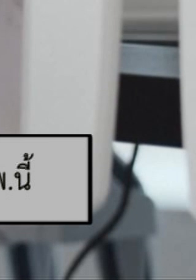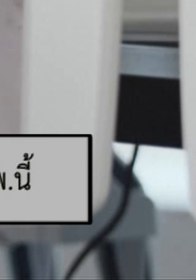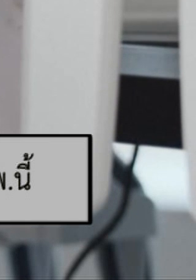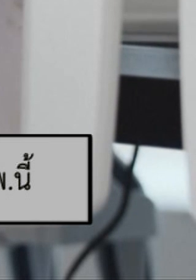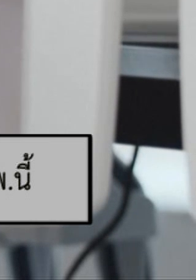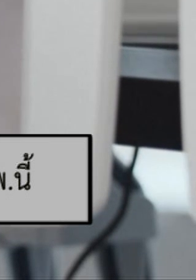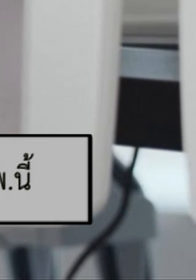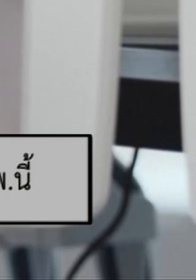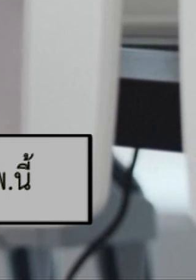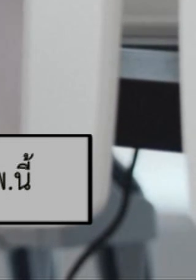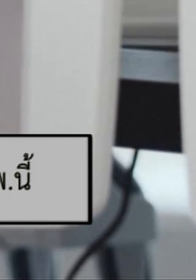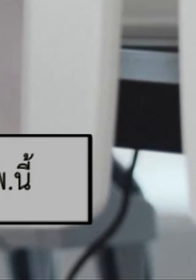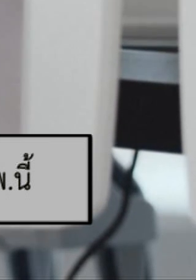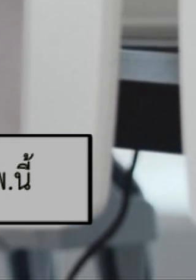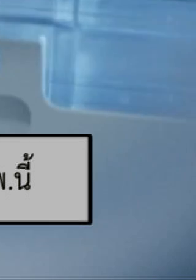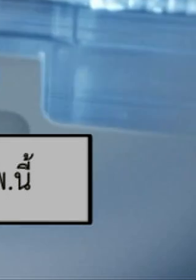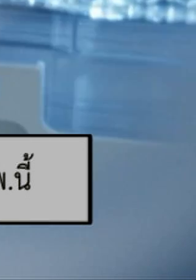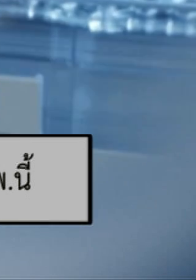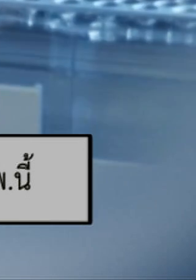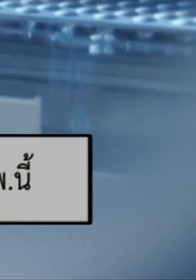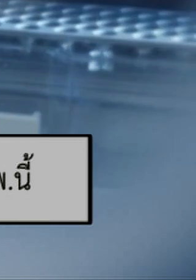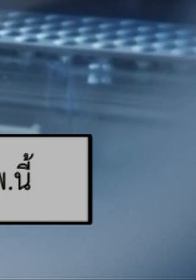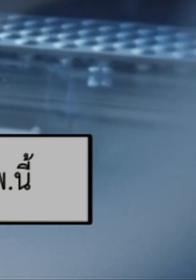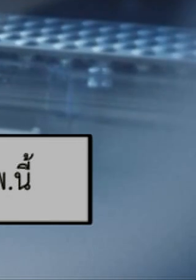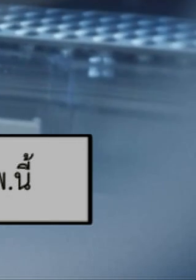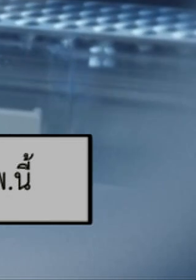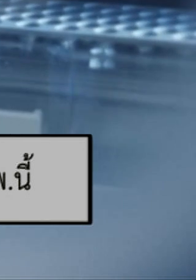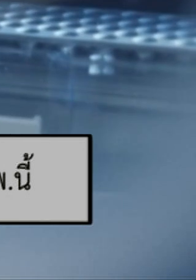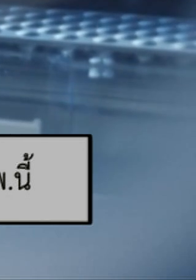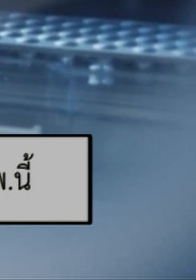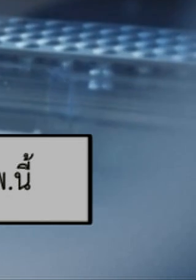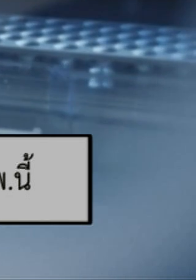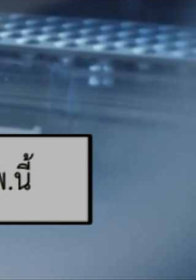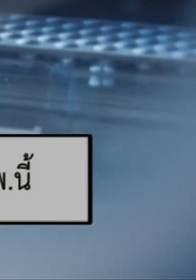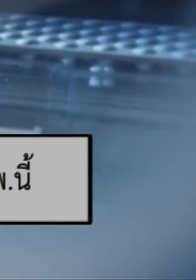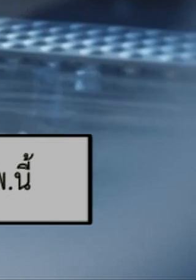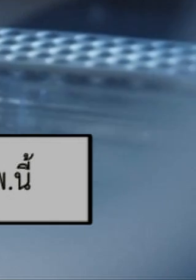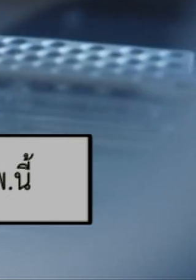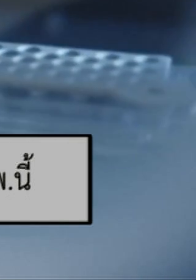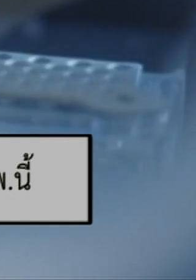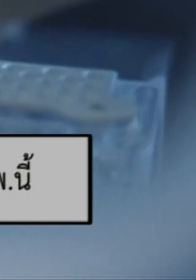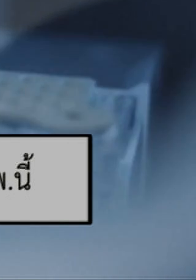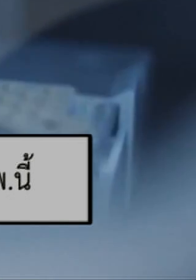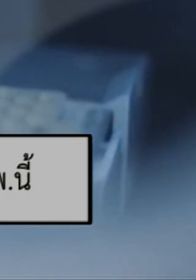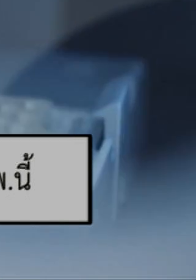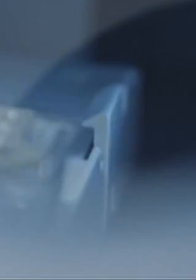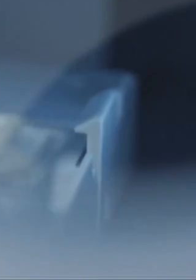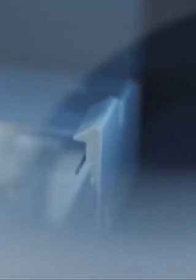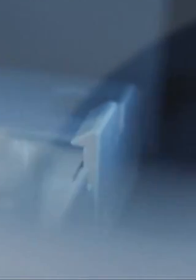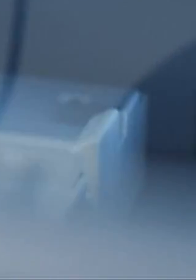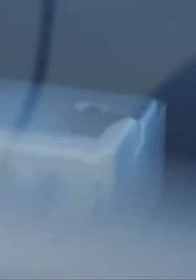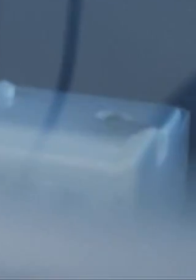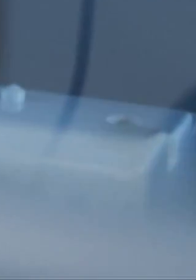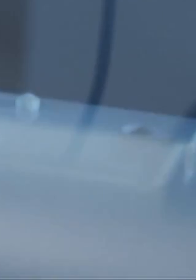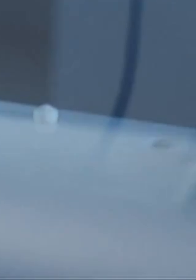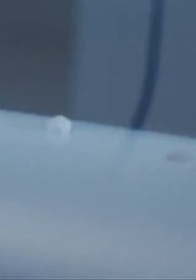ประเด็นเรื่องของวัคซีนหลายๆข้อคำถามนะคะที่มีคนตั้งข้อสังเกตขึ้นมานะคะอย่างเช่น